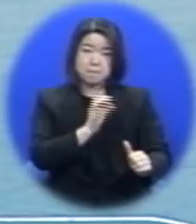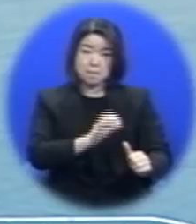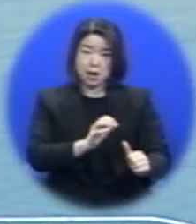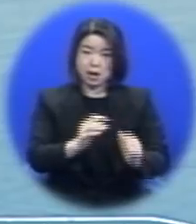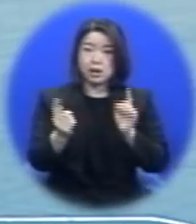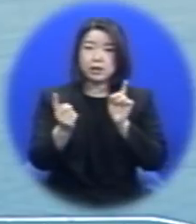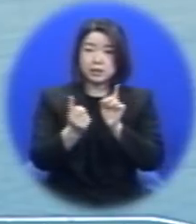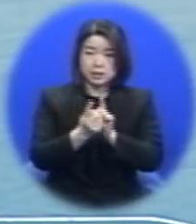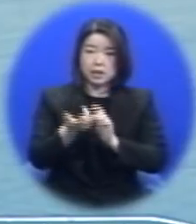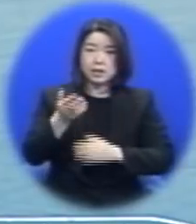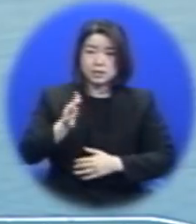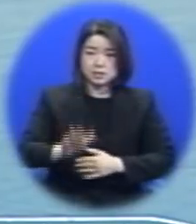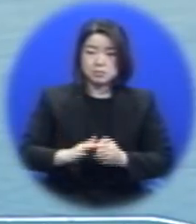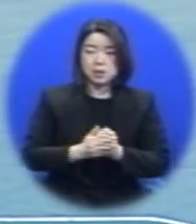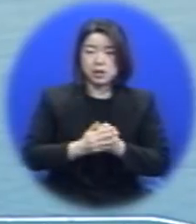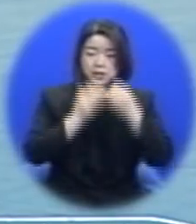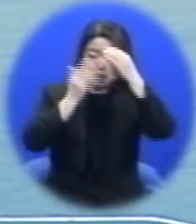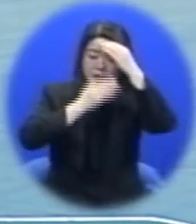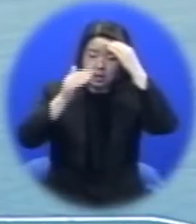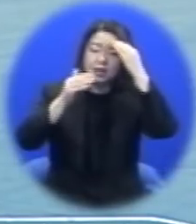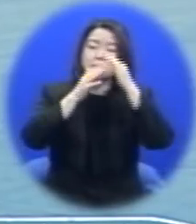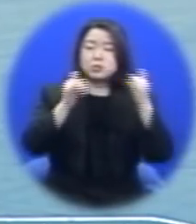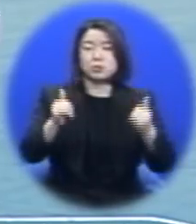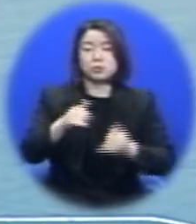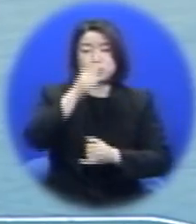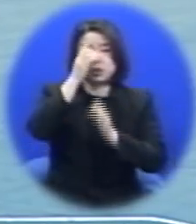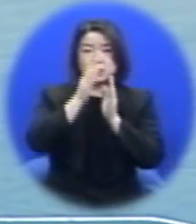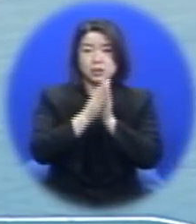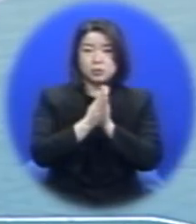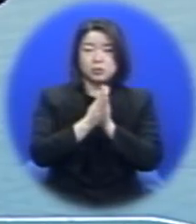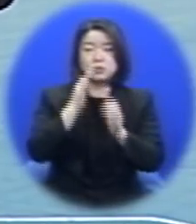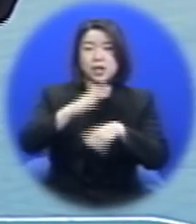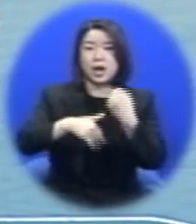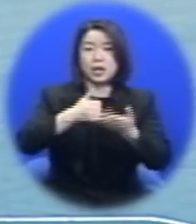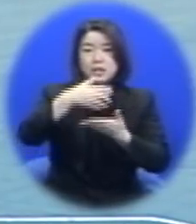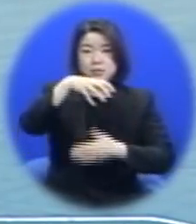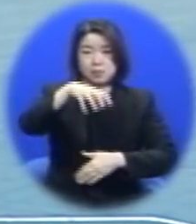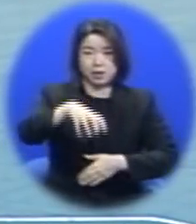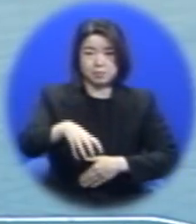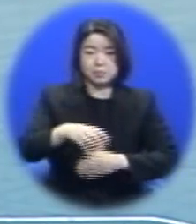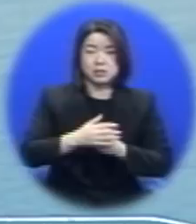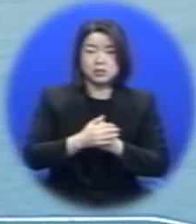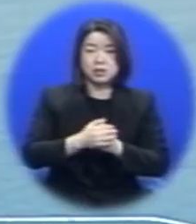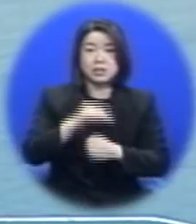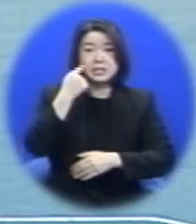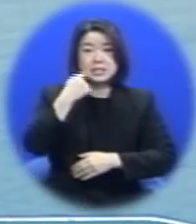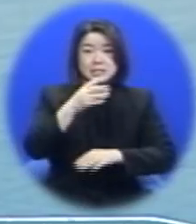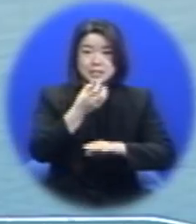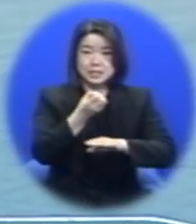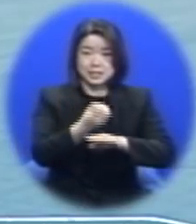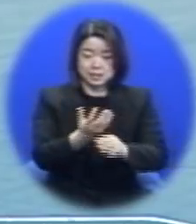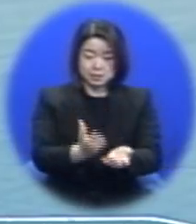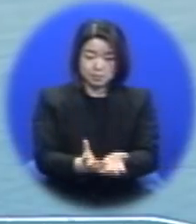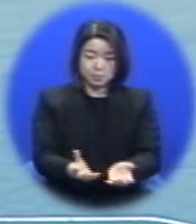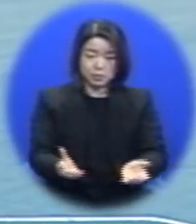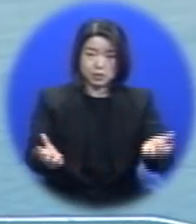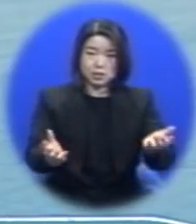당하지만 성도들의 기도는 하나님 앞에서 금대접에 담겨질